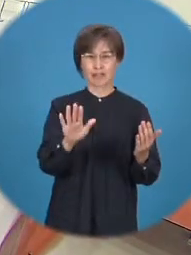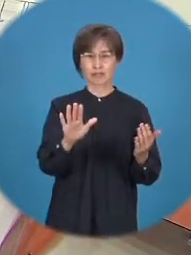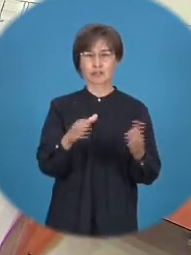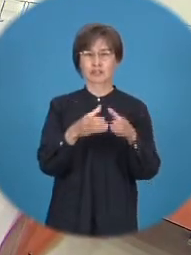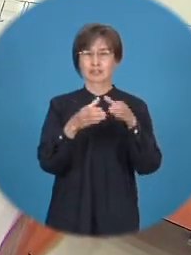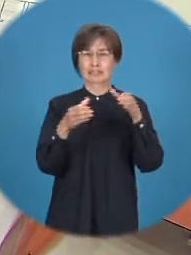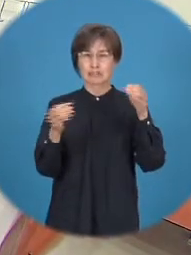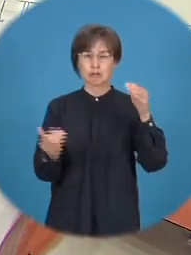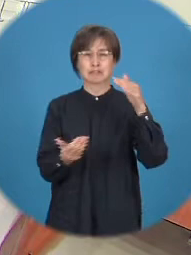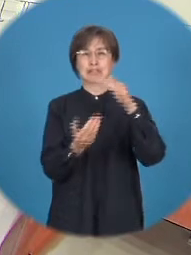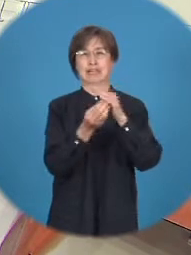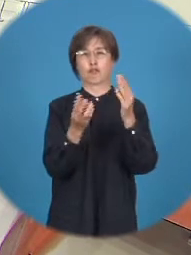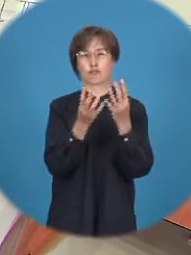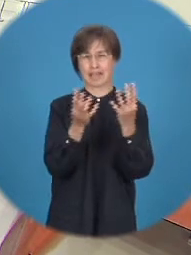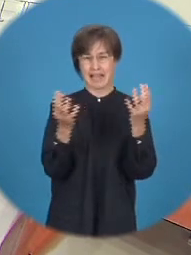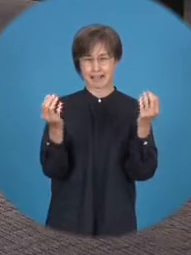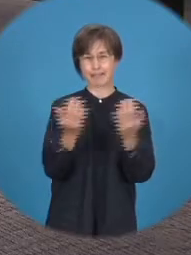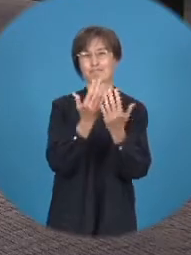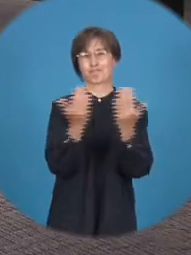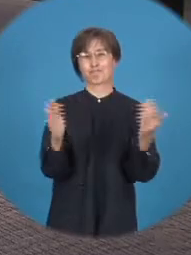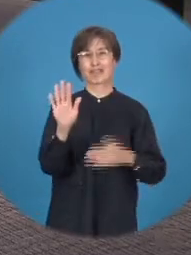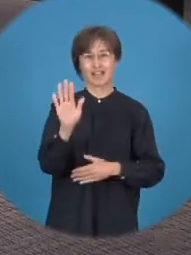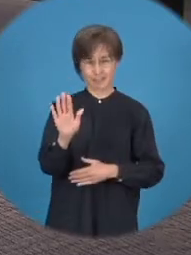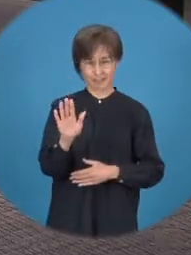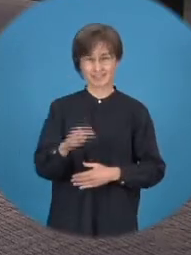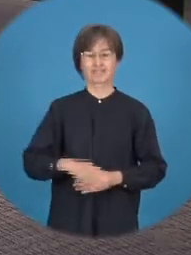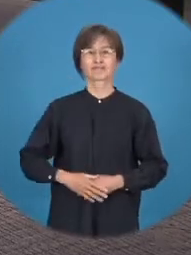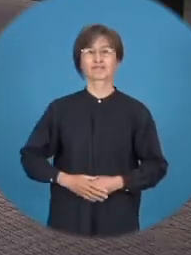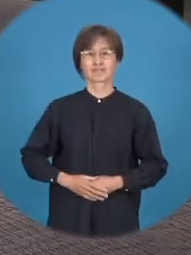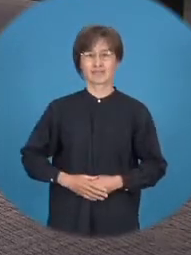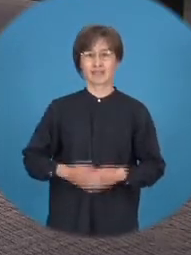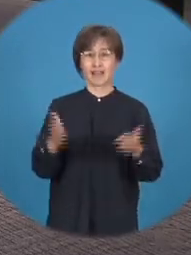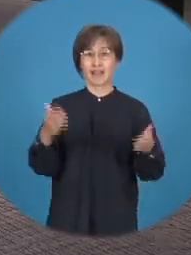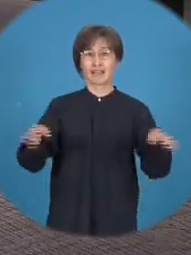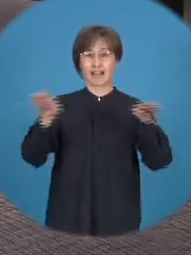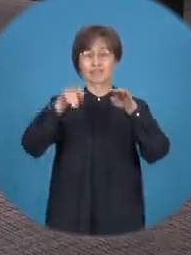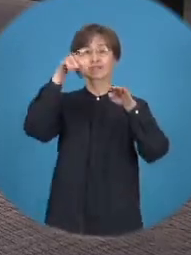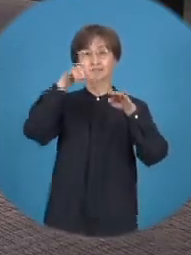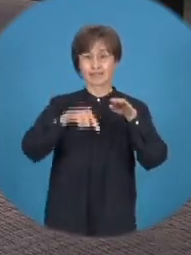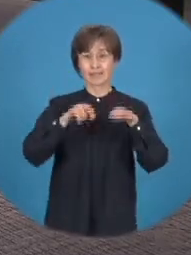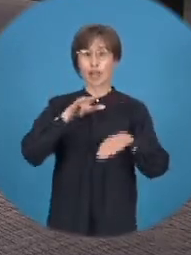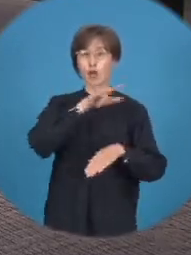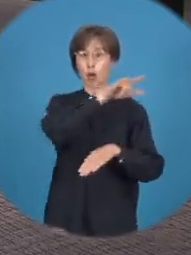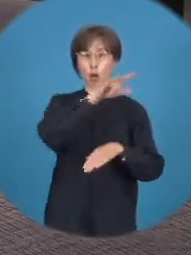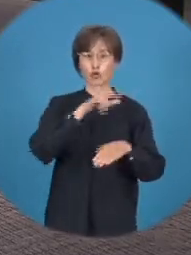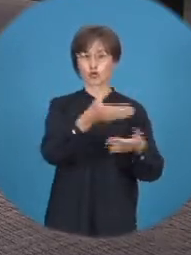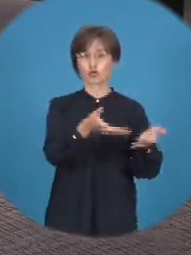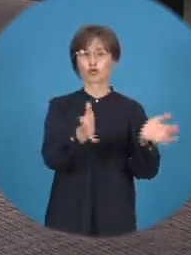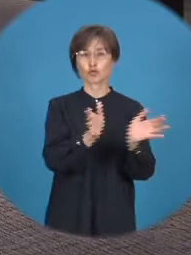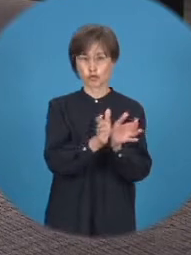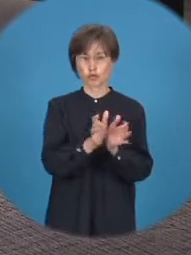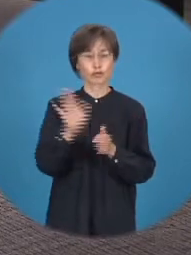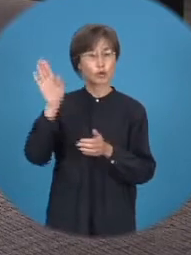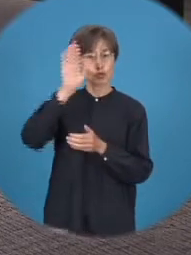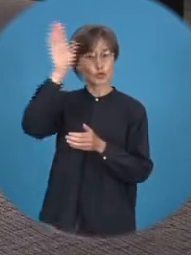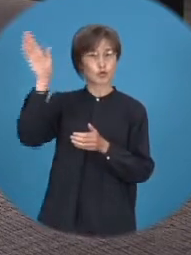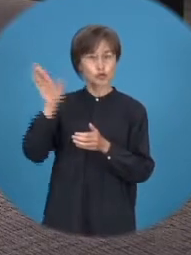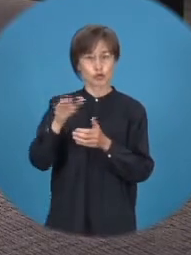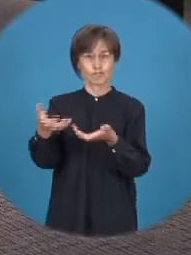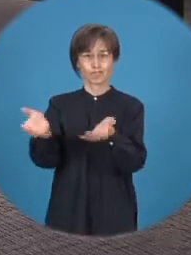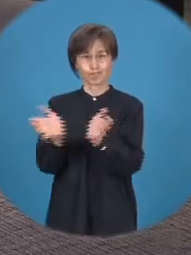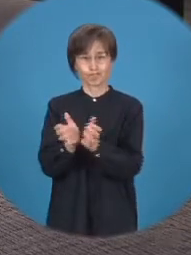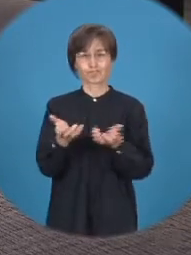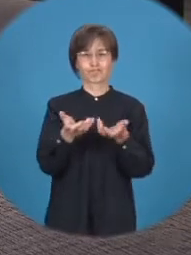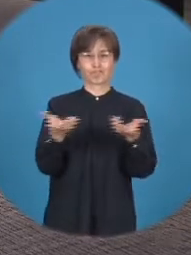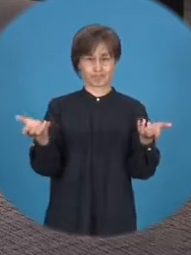機体数を誇ります。 館内は航空エリアと宇宙エリアに分けられており、こちらの戦